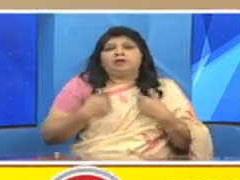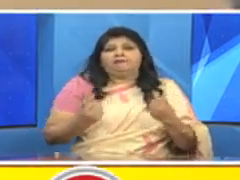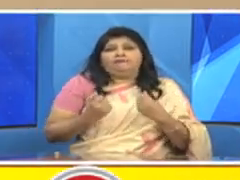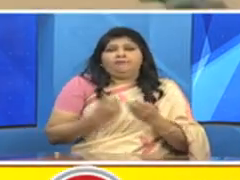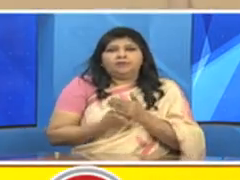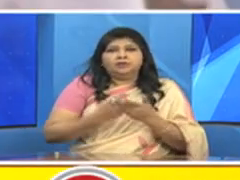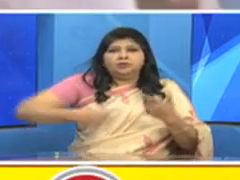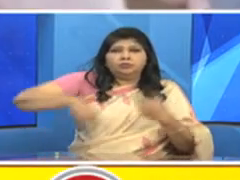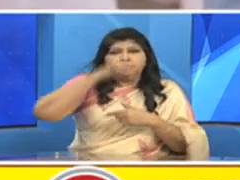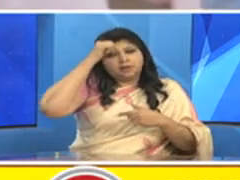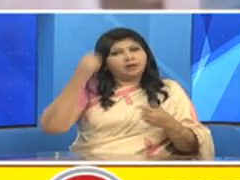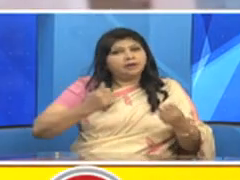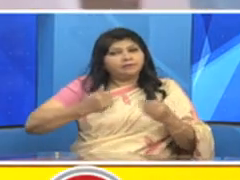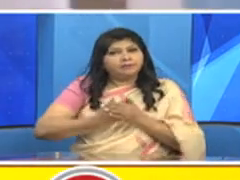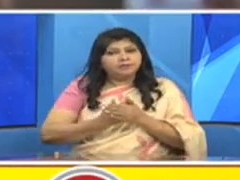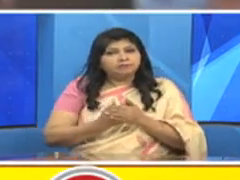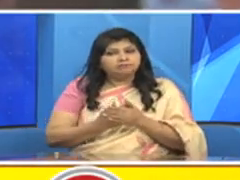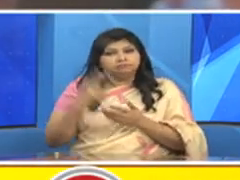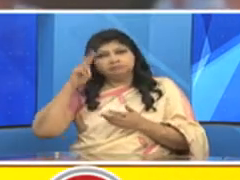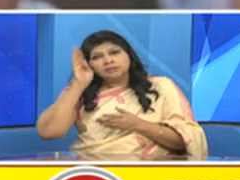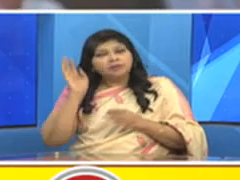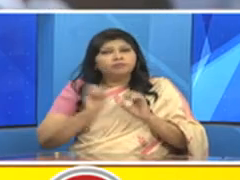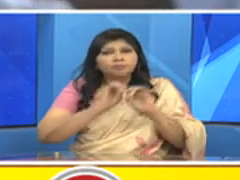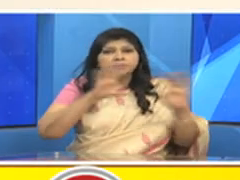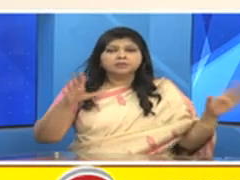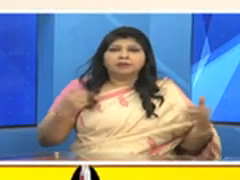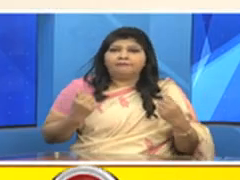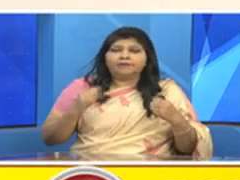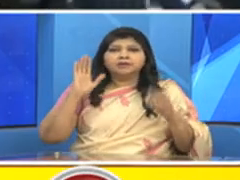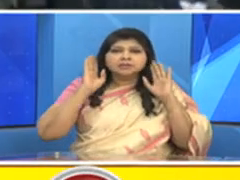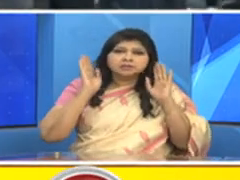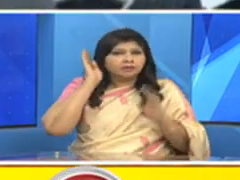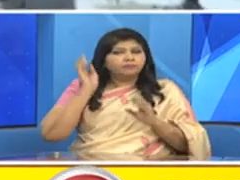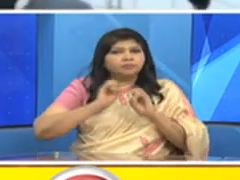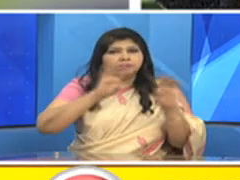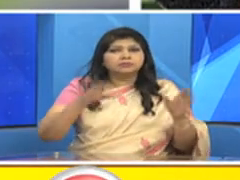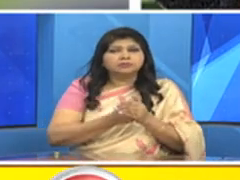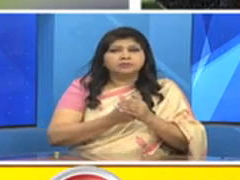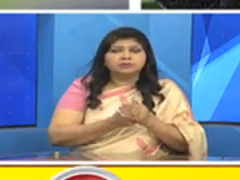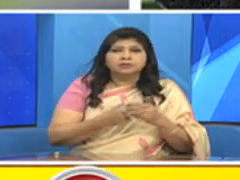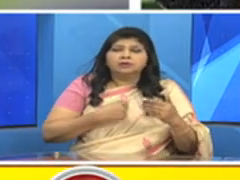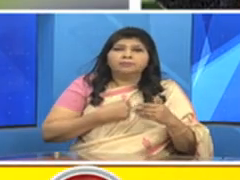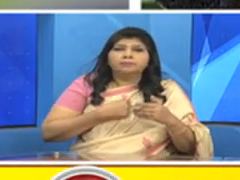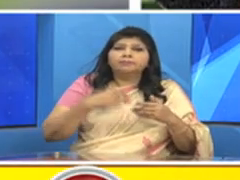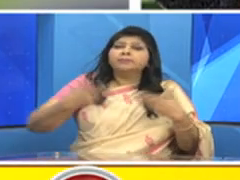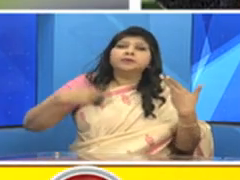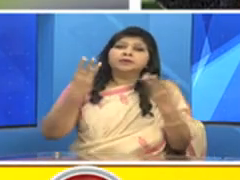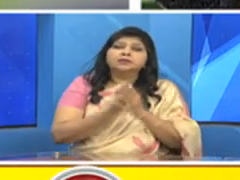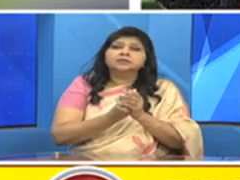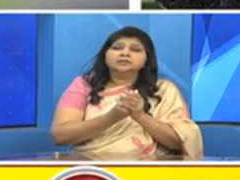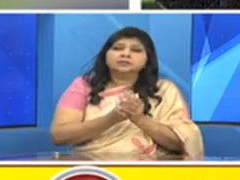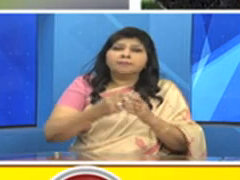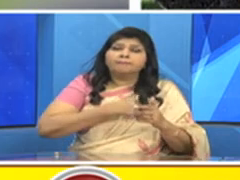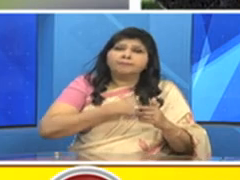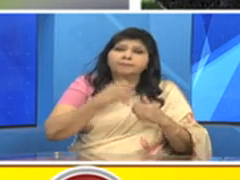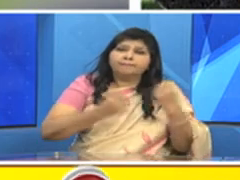तो इंडिया फिट से फिटनेस के प्रति जागरूकता बढ़ाई। माय क्लीन इंडिया या स्टैच्यू क्लीनिंग के प्रयासों